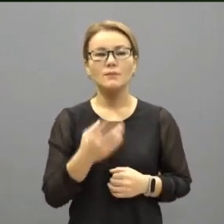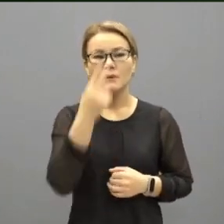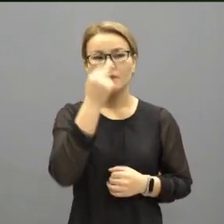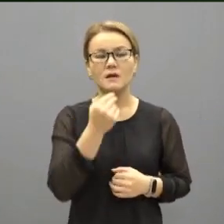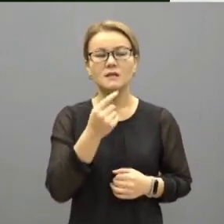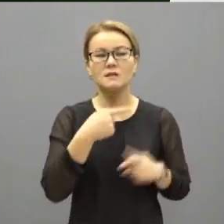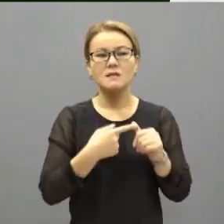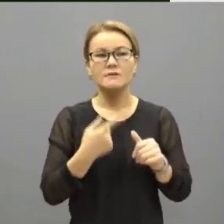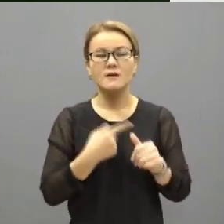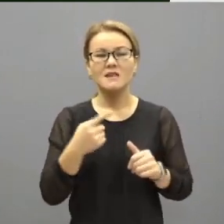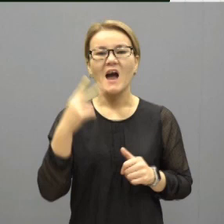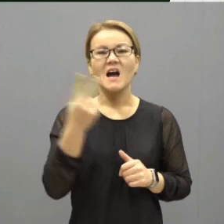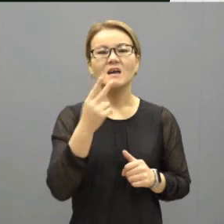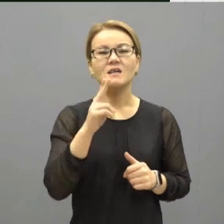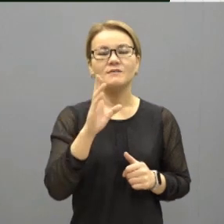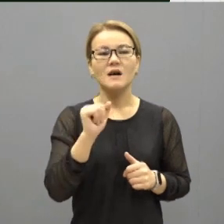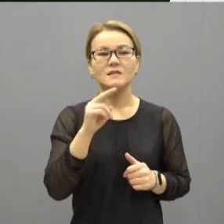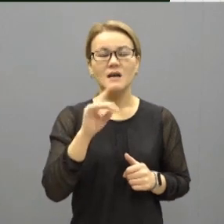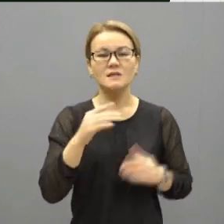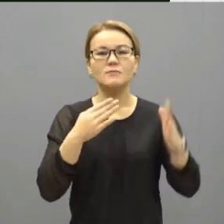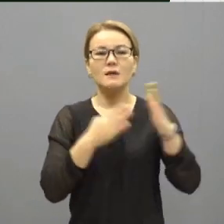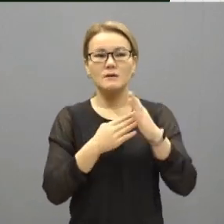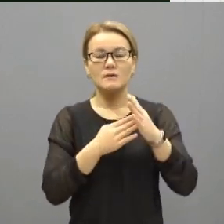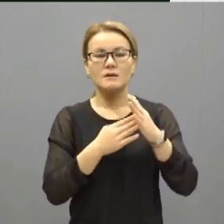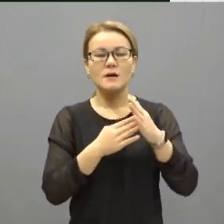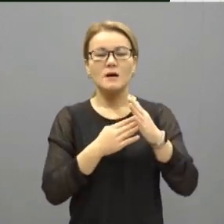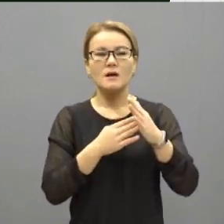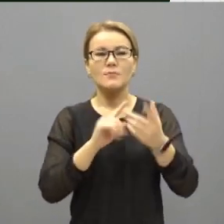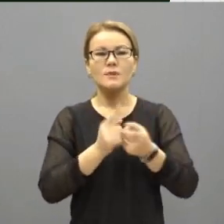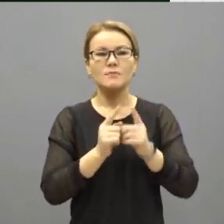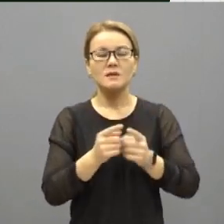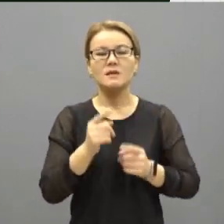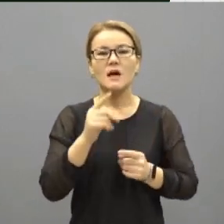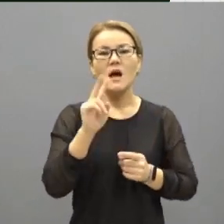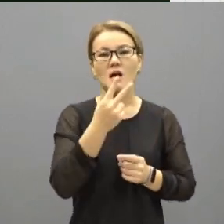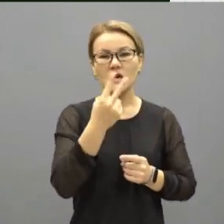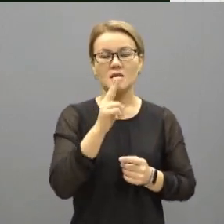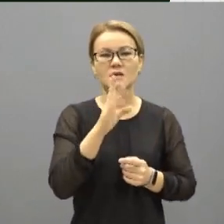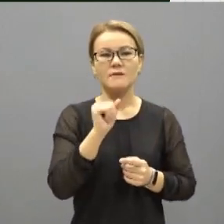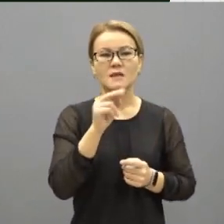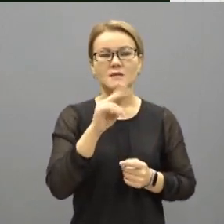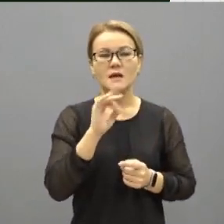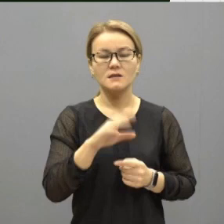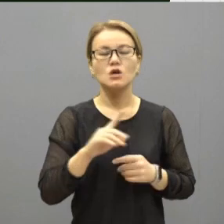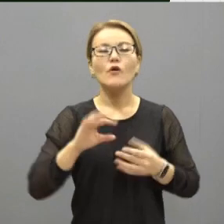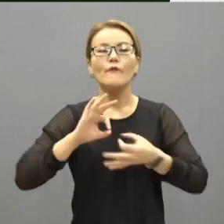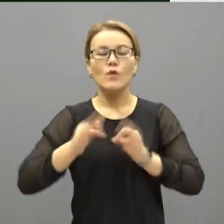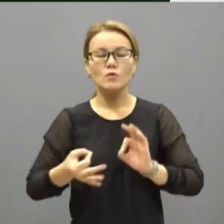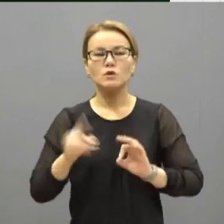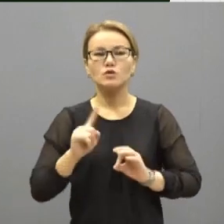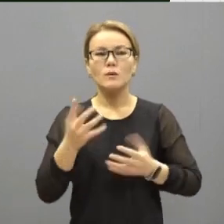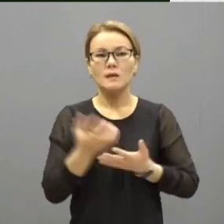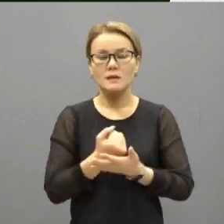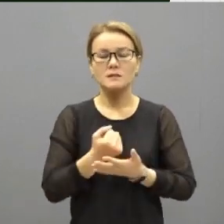его квадратным, так как максимальная степень переменной – квадрат. Формула для нахождения корней